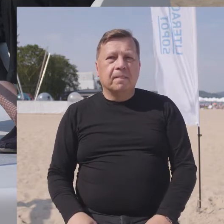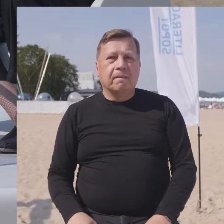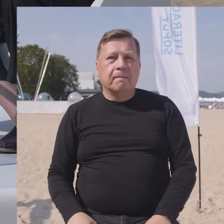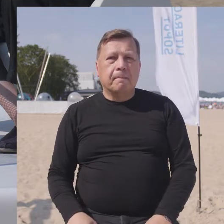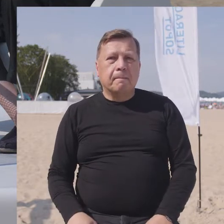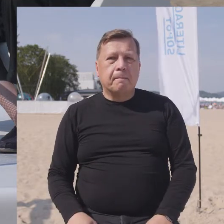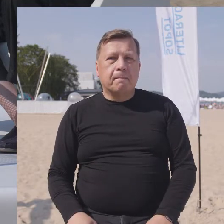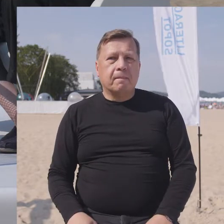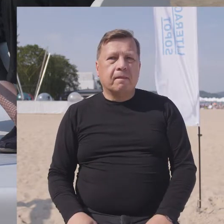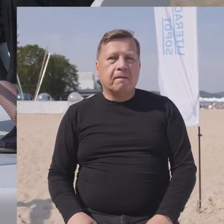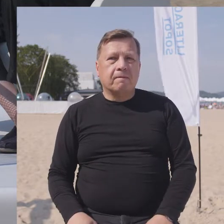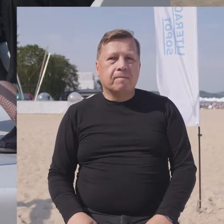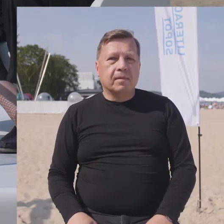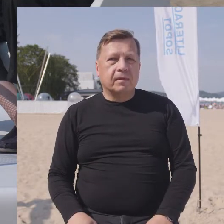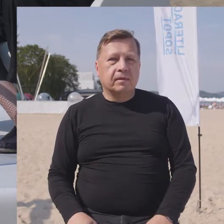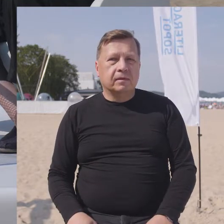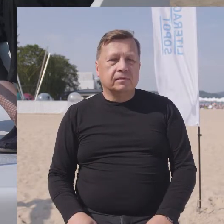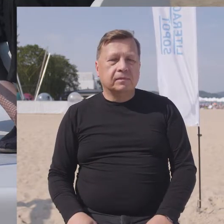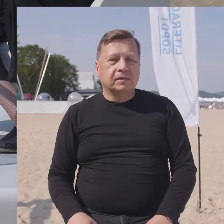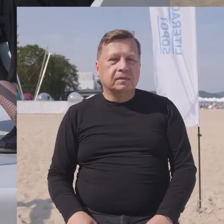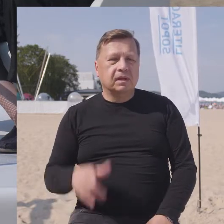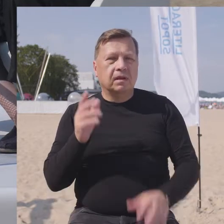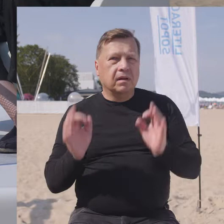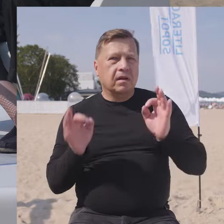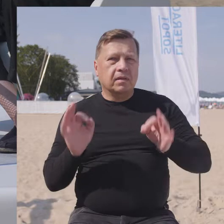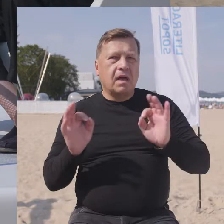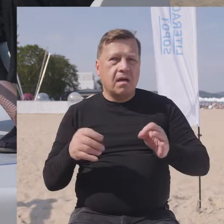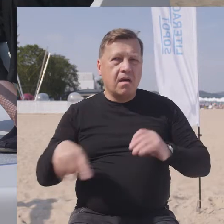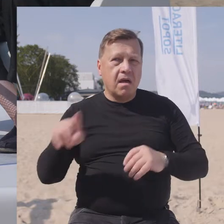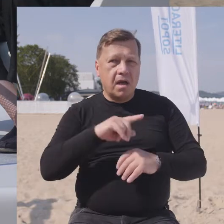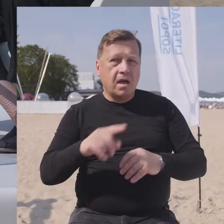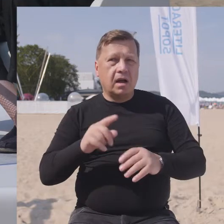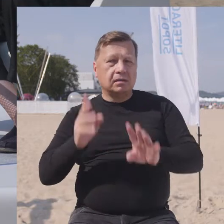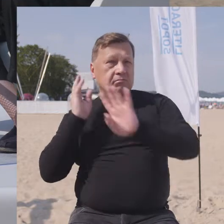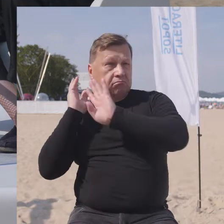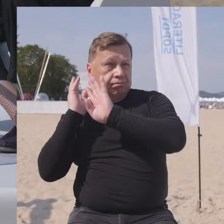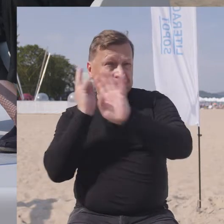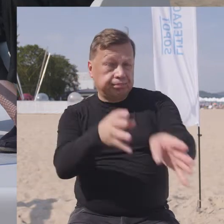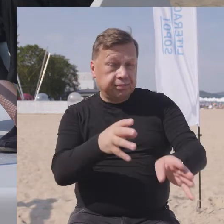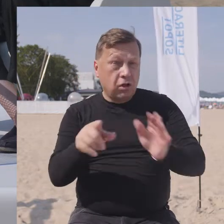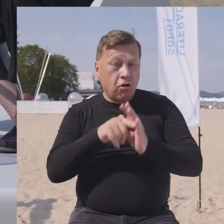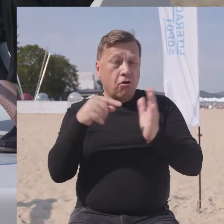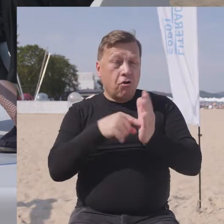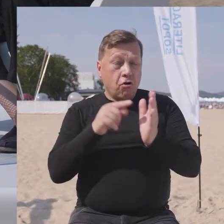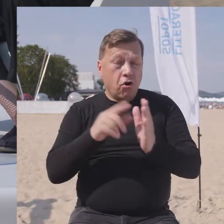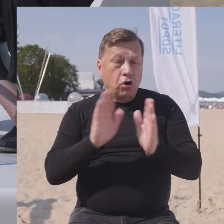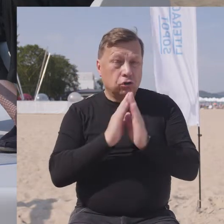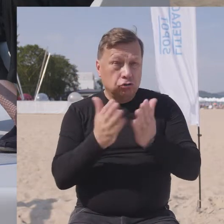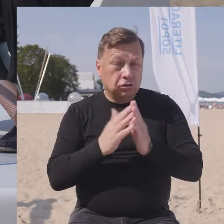I chyba nie ma w tym nic dziwnego. To znaczy ci, którzy teraz prą do księgarni, chcą kupować, to są właśnie młodzi